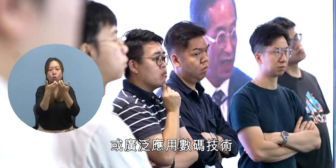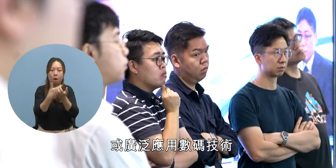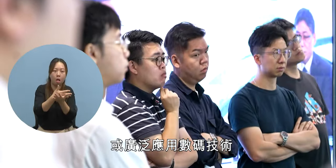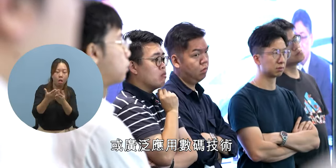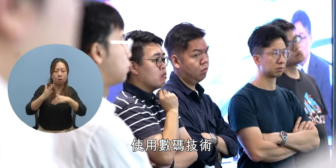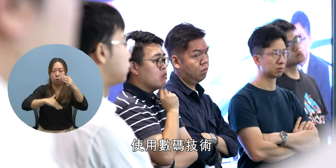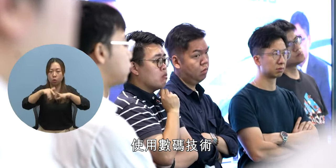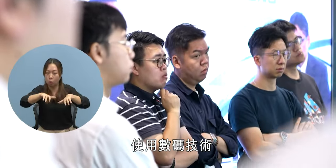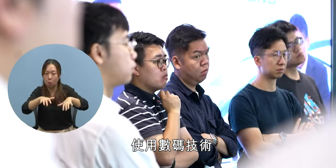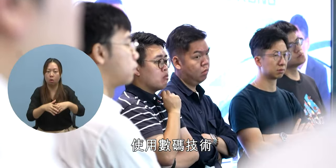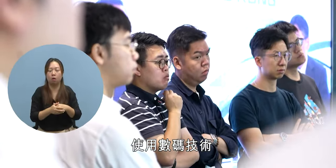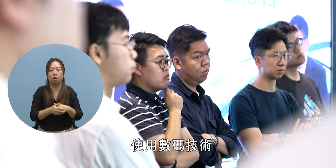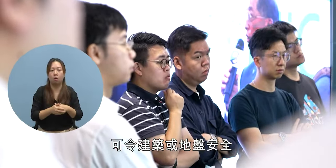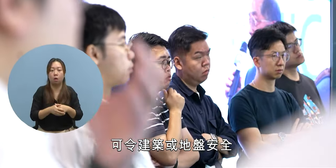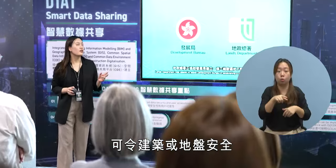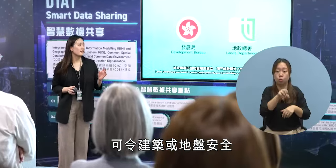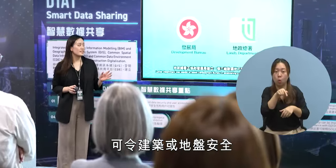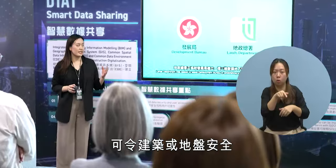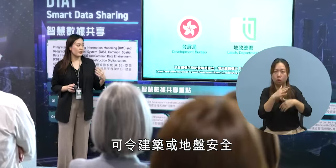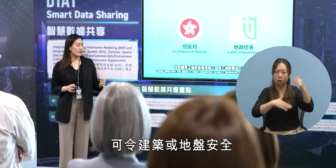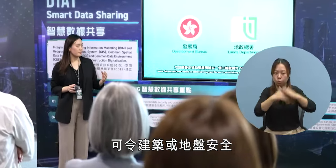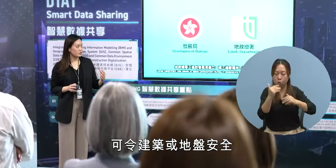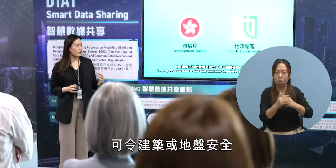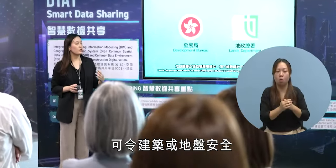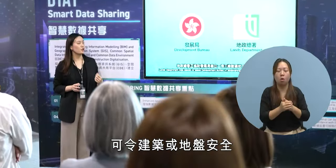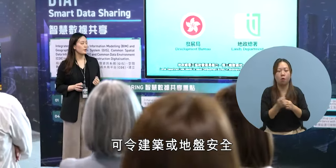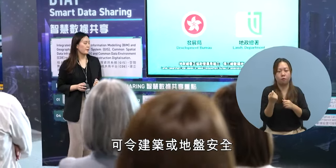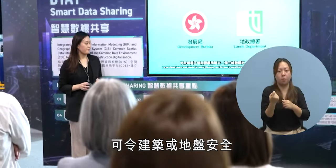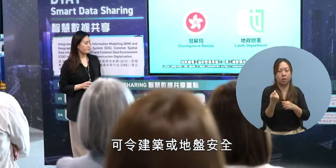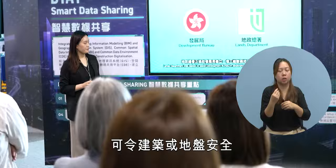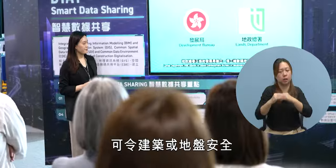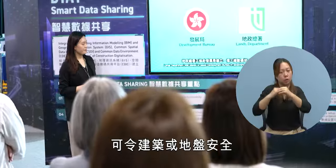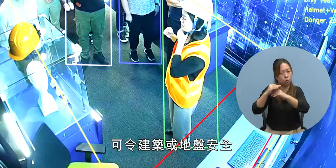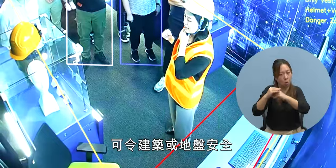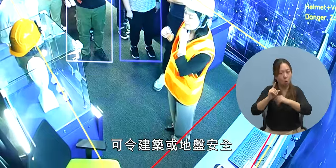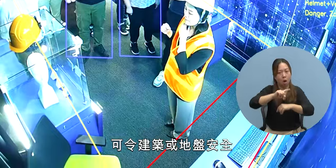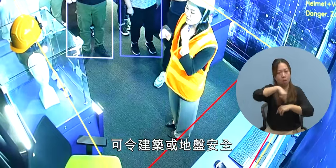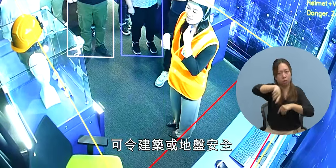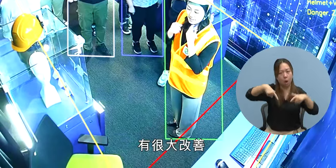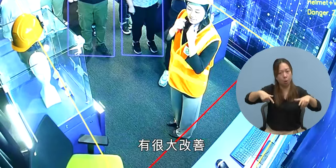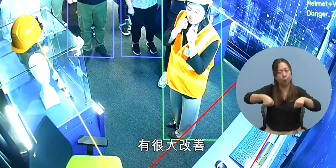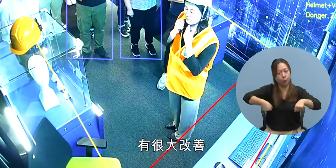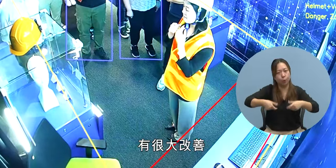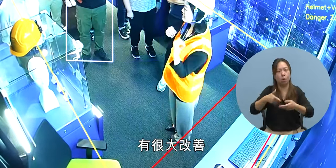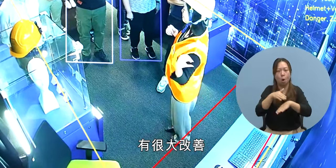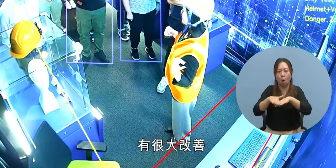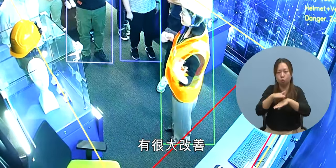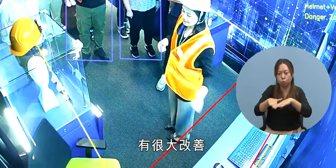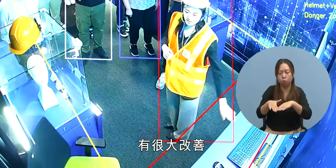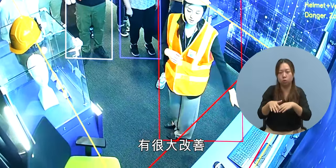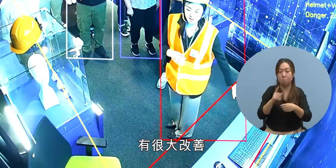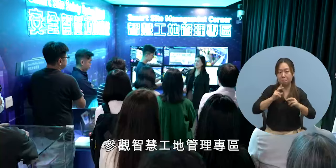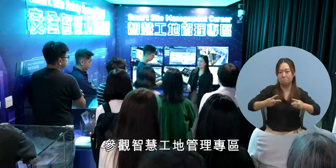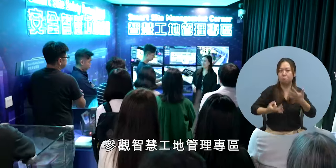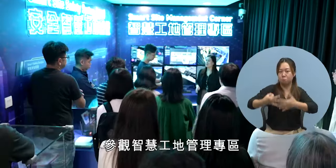碼資訊。用這些數碼的資訊可以令到在建築上或者地盤安全上都可以有很大